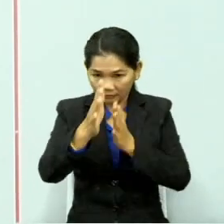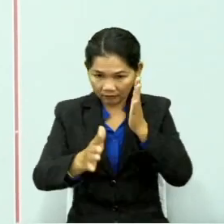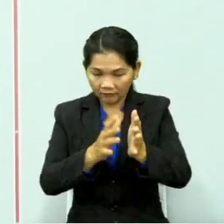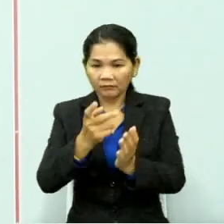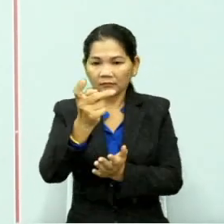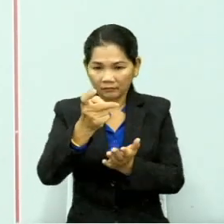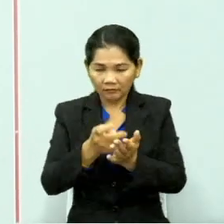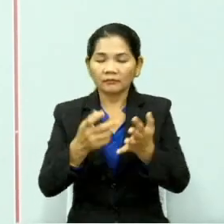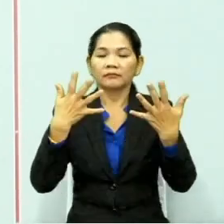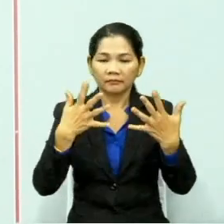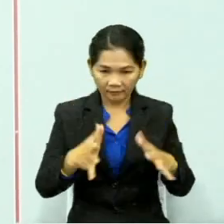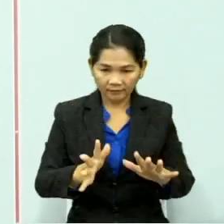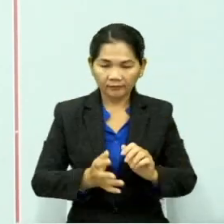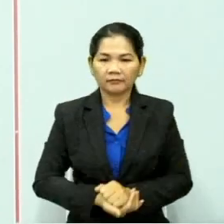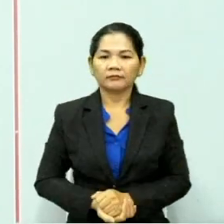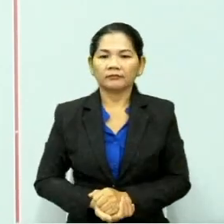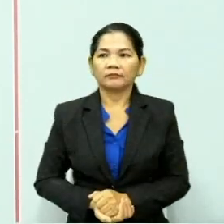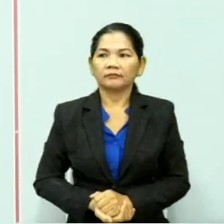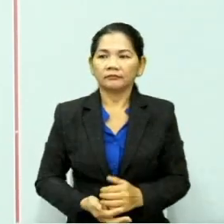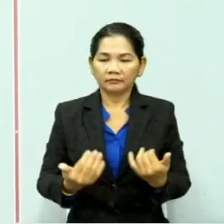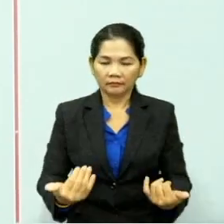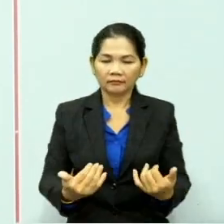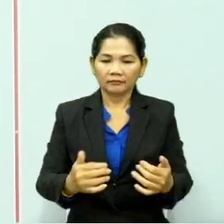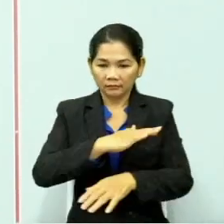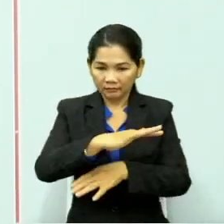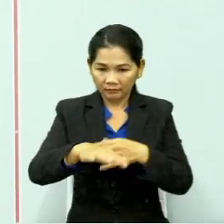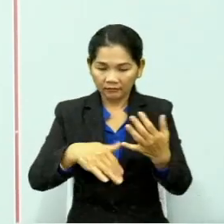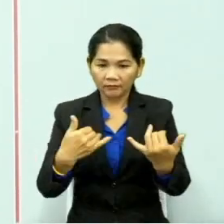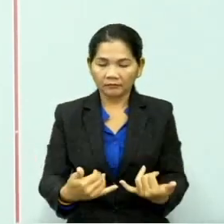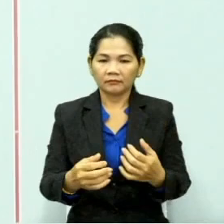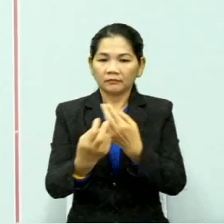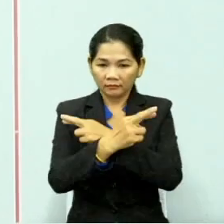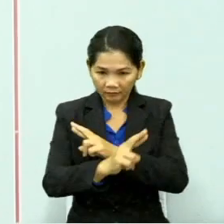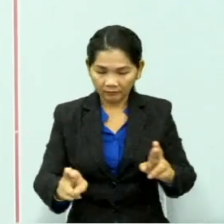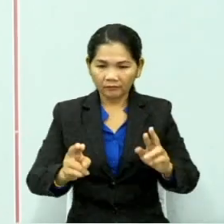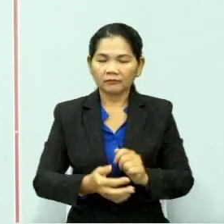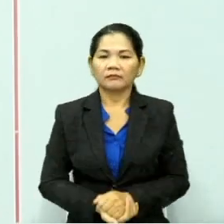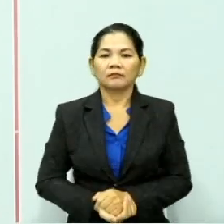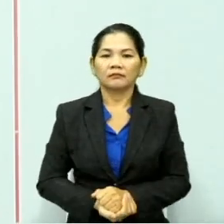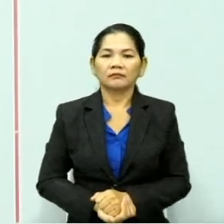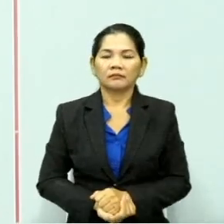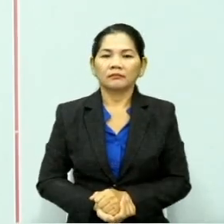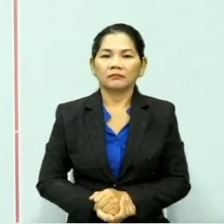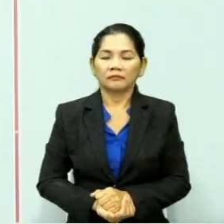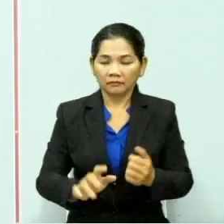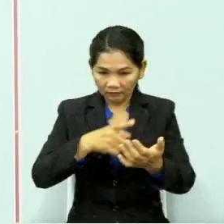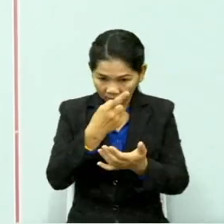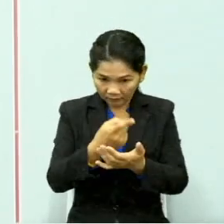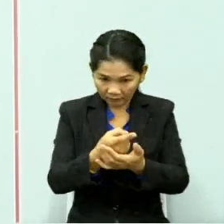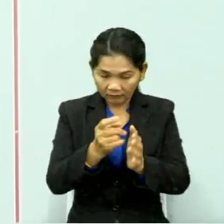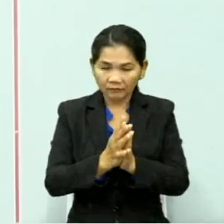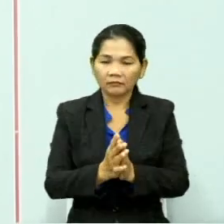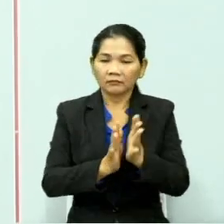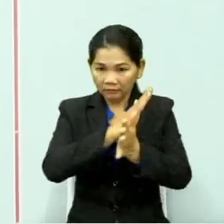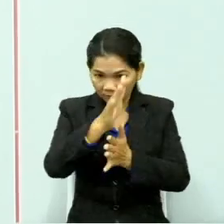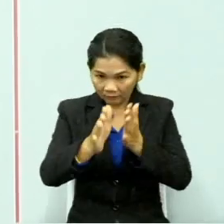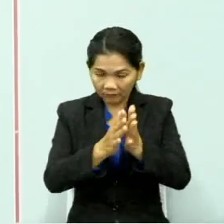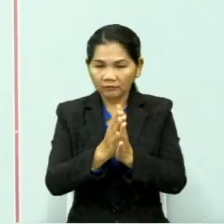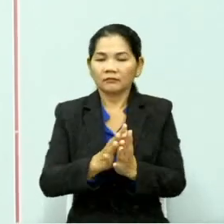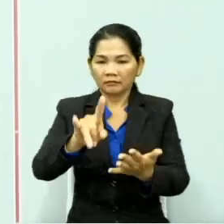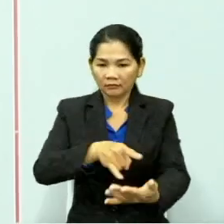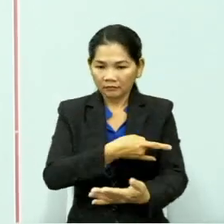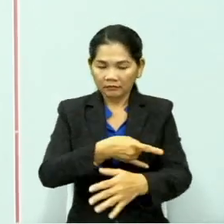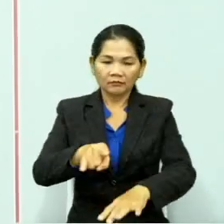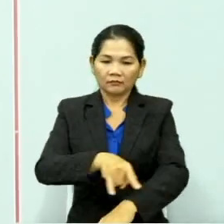rập con rồi hai nè con chà lấy con từng ăn khnía con triếm khluôn cha đâm bấy cho rúm cha sâu cha mì sâu